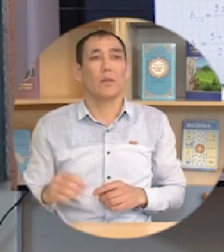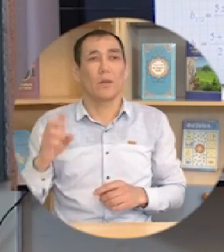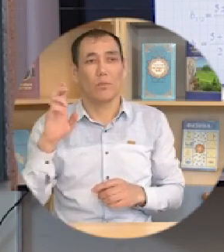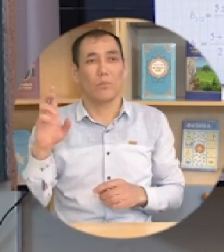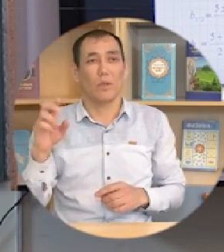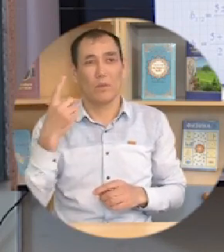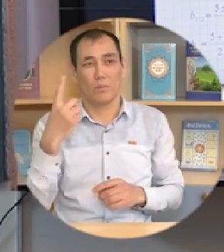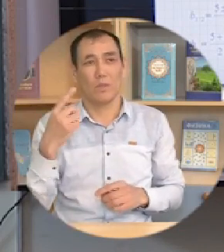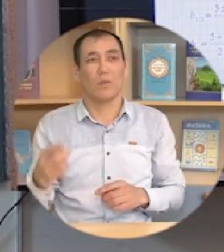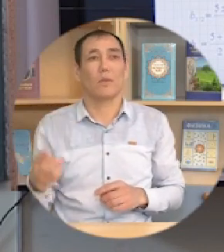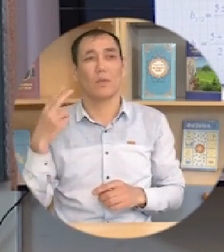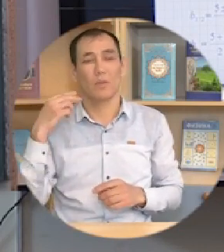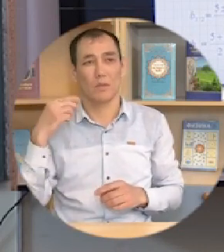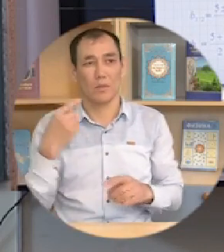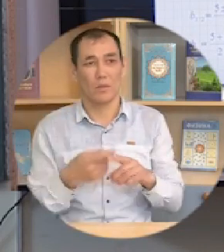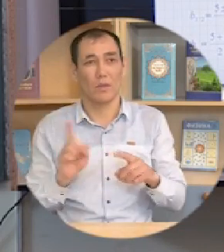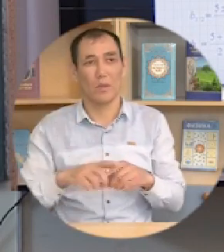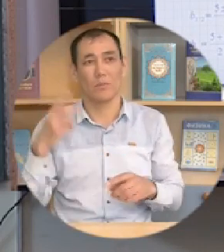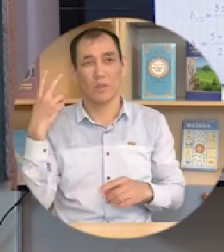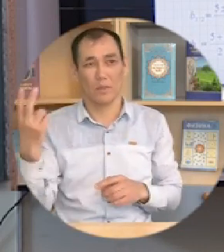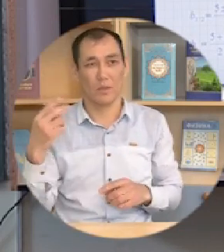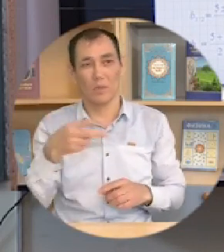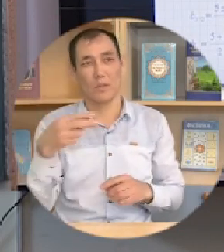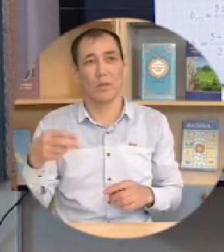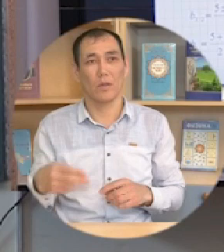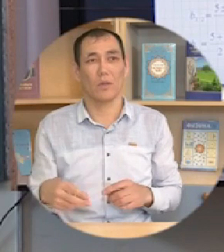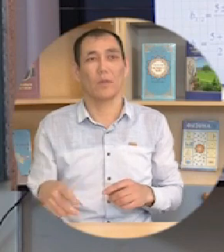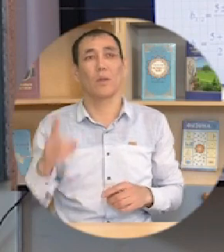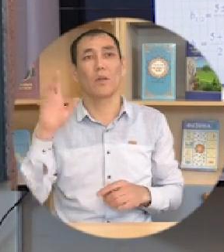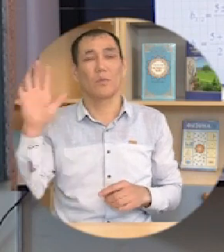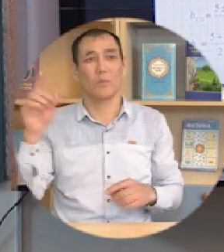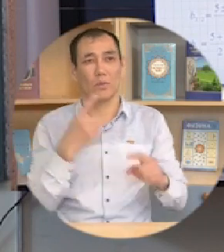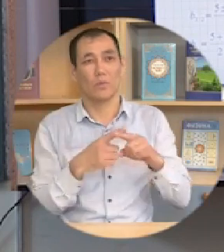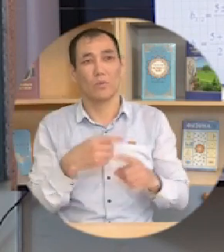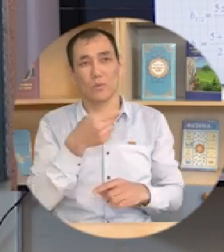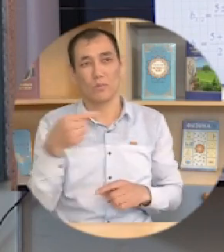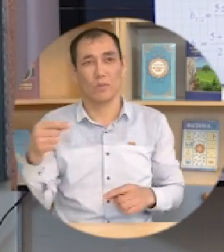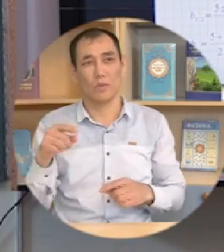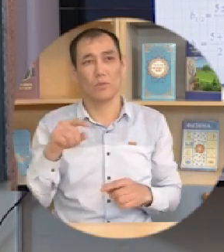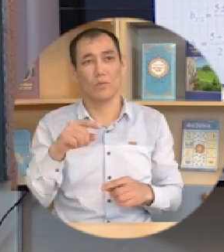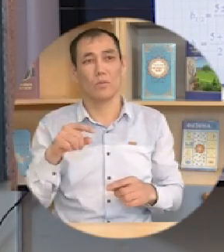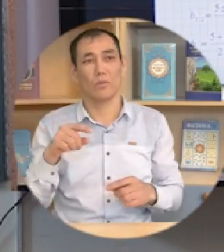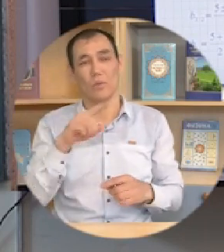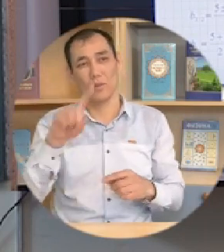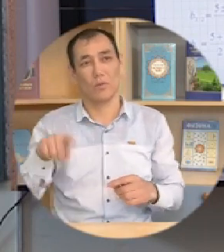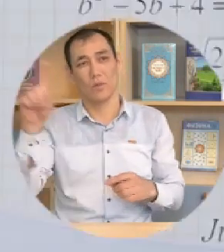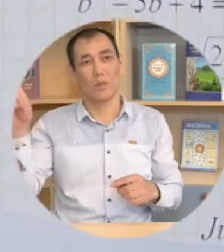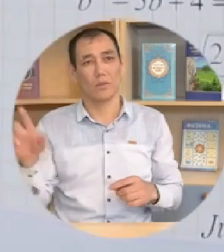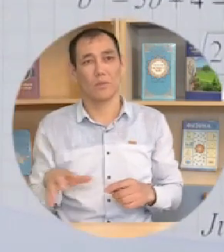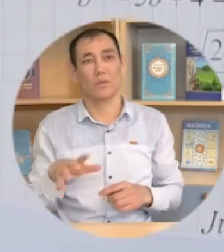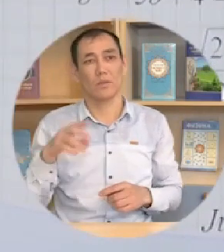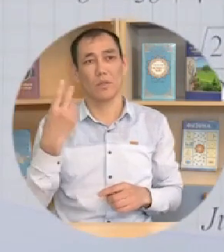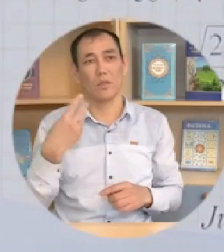В 1 һәм 2 тең 5 қосу алу корен